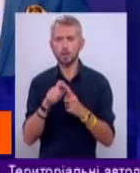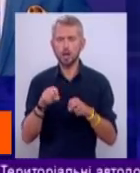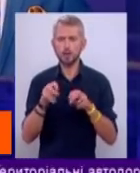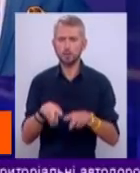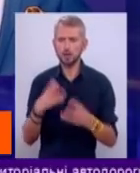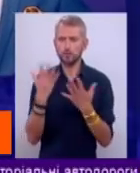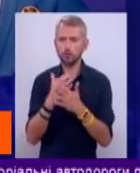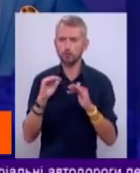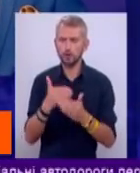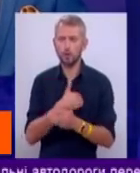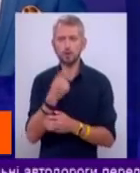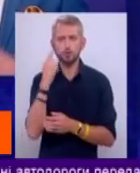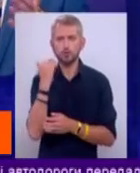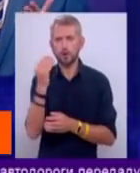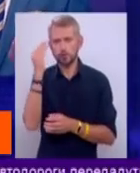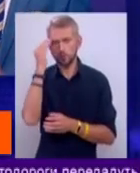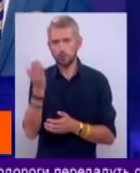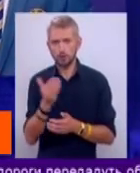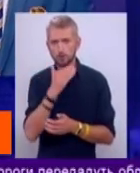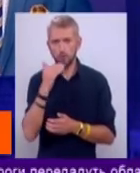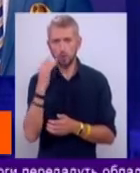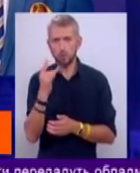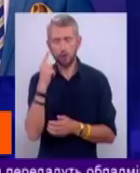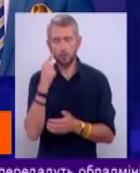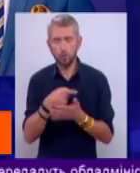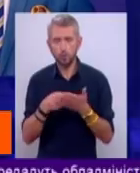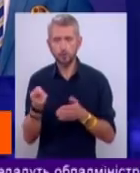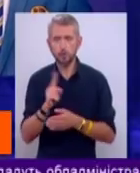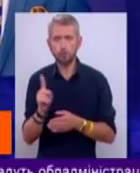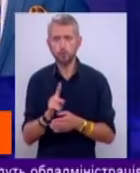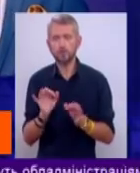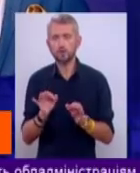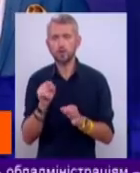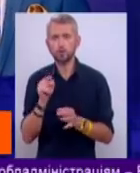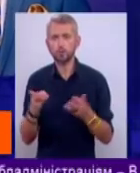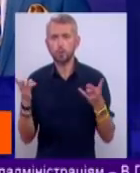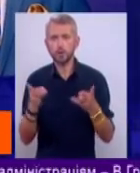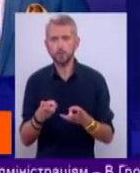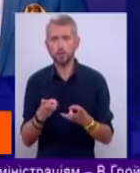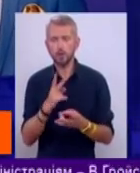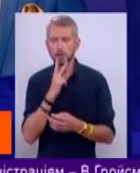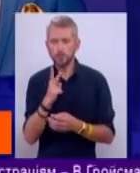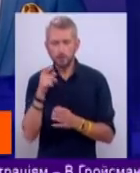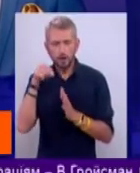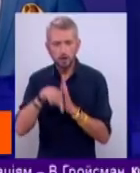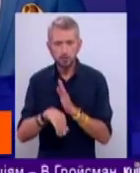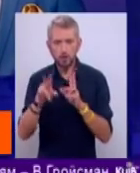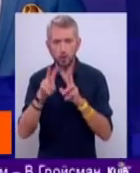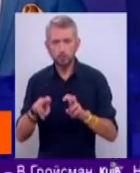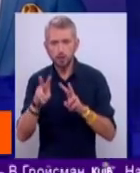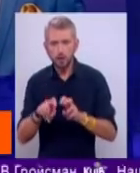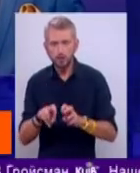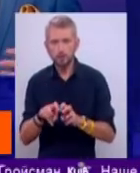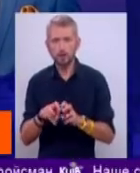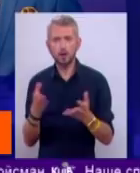сюжеті. Хотілося б почути вашої думки. Ось неодноразово наголошували на тому, що, звичайно, тут потрібно дивитися глибше і розбиратися насамперед,